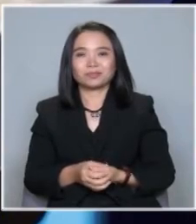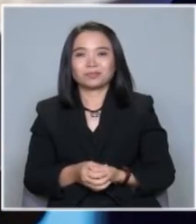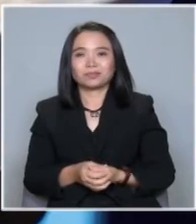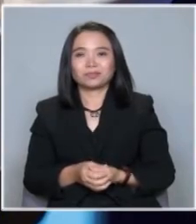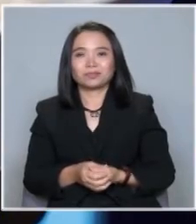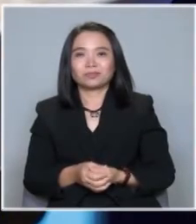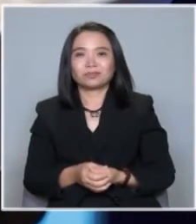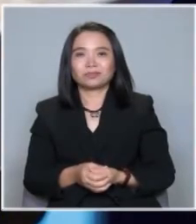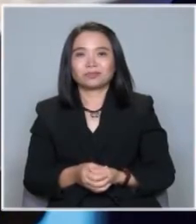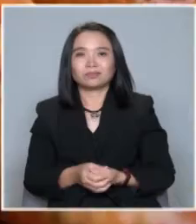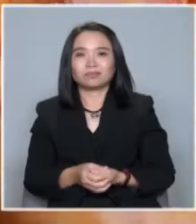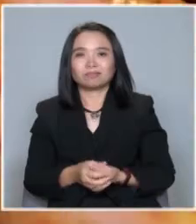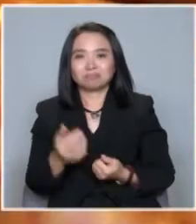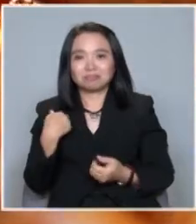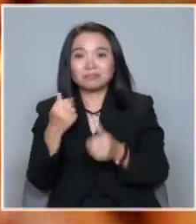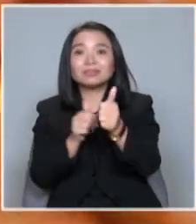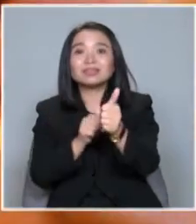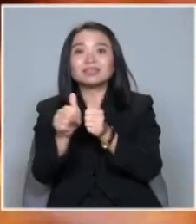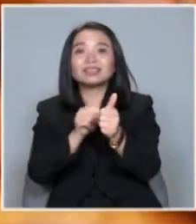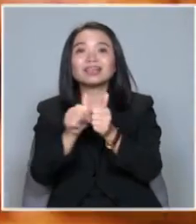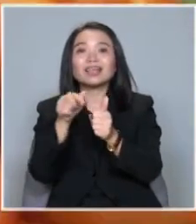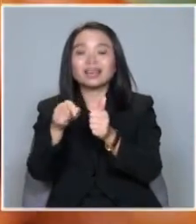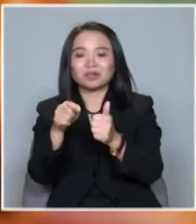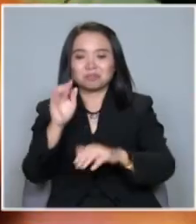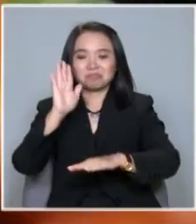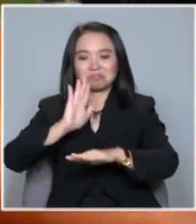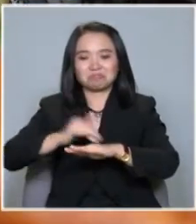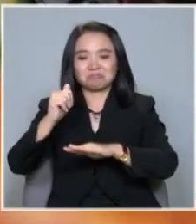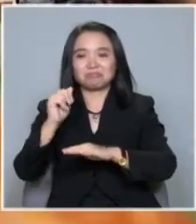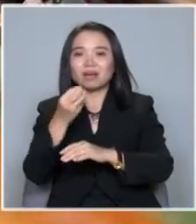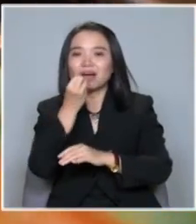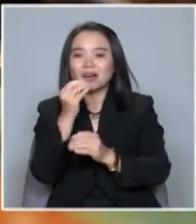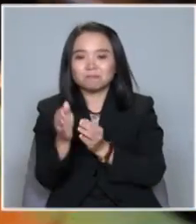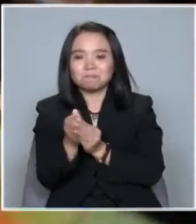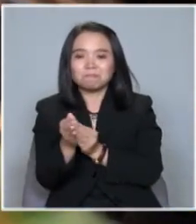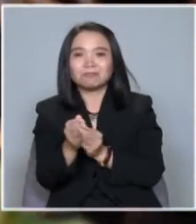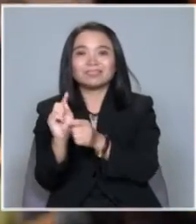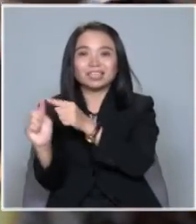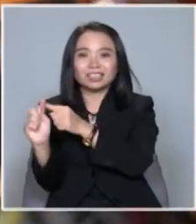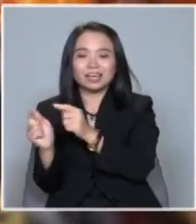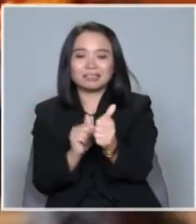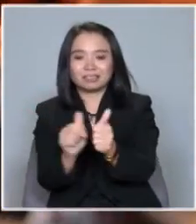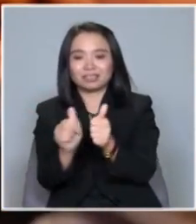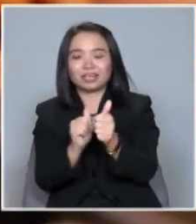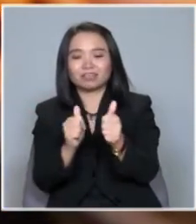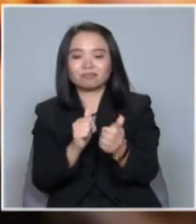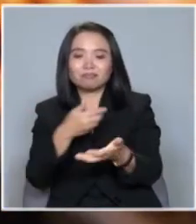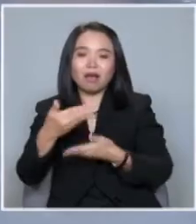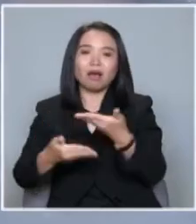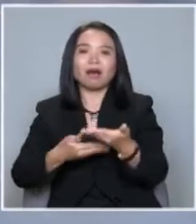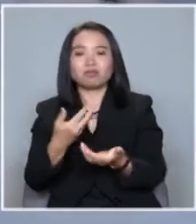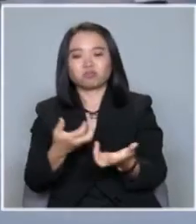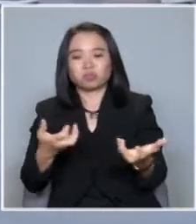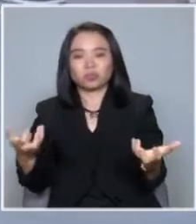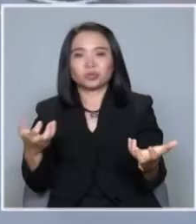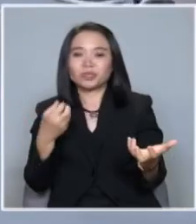านคือการแข่งขันทำอาหารจากเชฟชั้นนำทั่วฟ้าเมืองไทยที่จะมาประชันฝีมือรังสรรค์อาหารไทยเพื่อเ